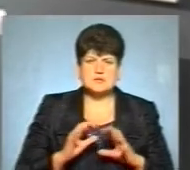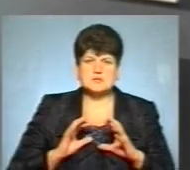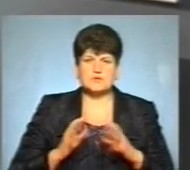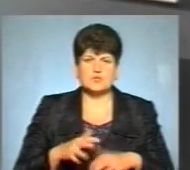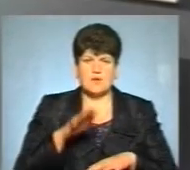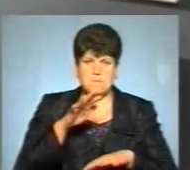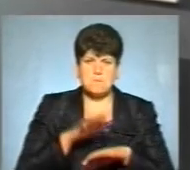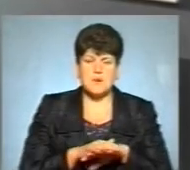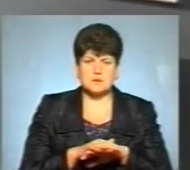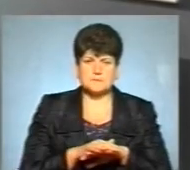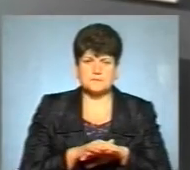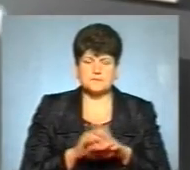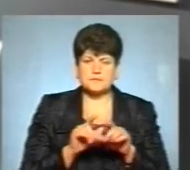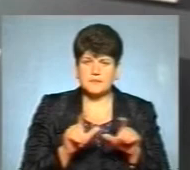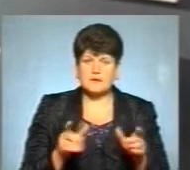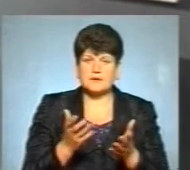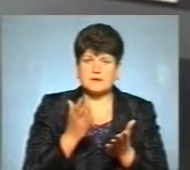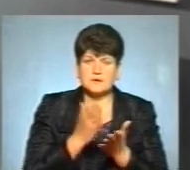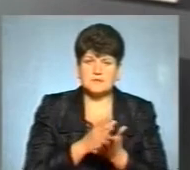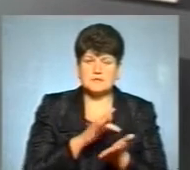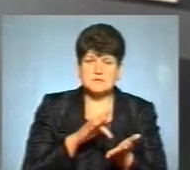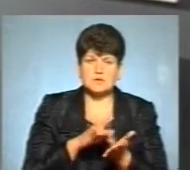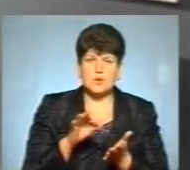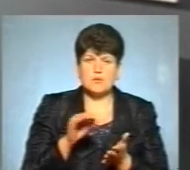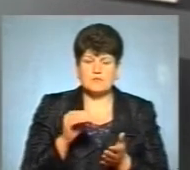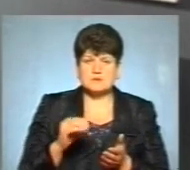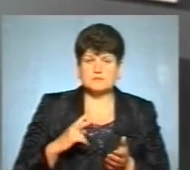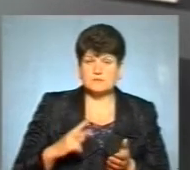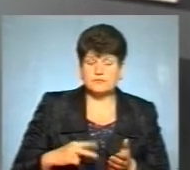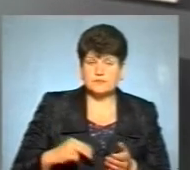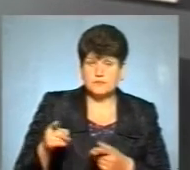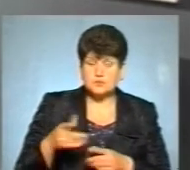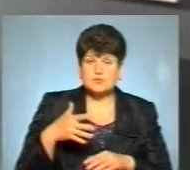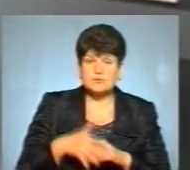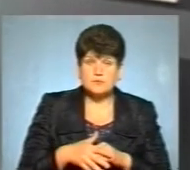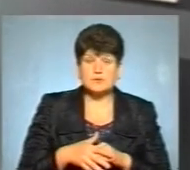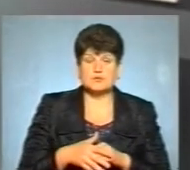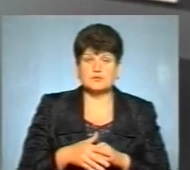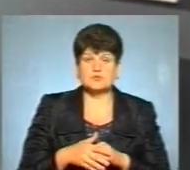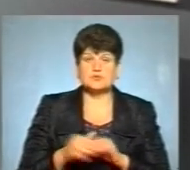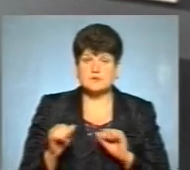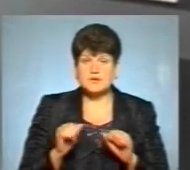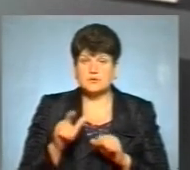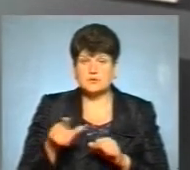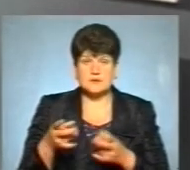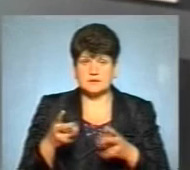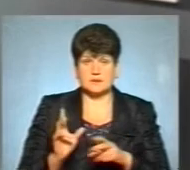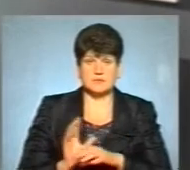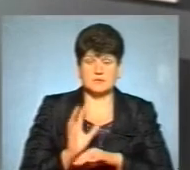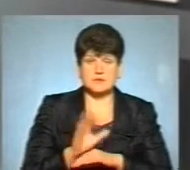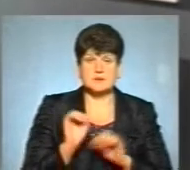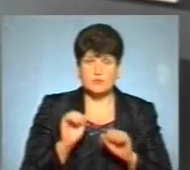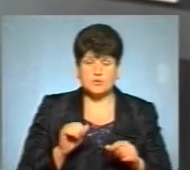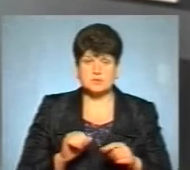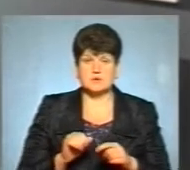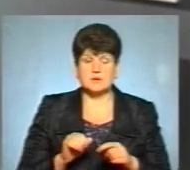банк, який знаходиться центром офісу в Парижі, зрозумів, що відрядження людей можна не відправляти. Це можна все вирішити по Zoom.